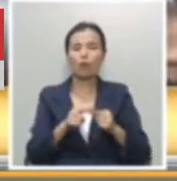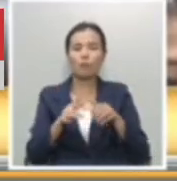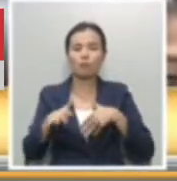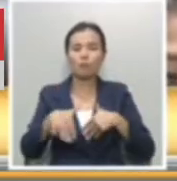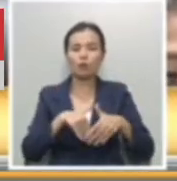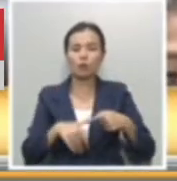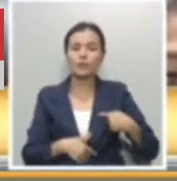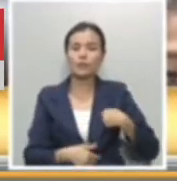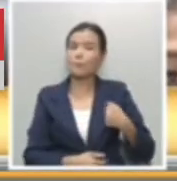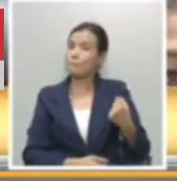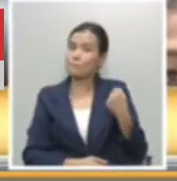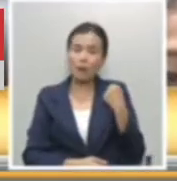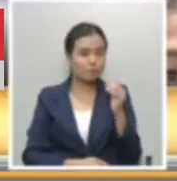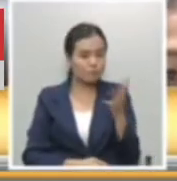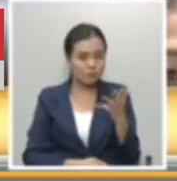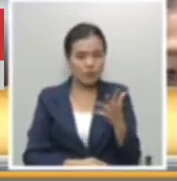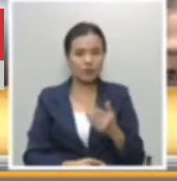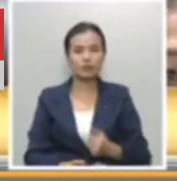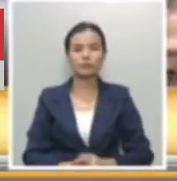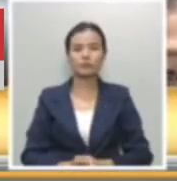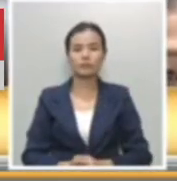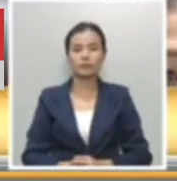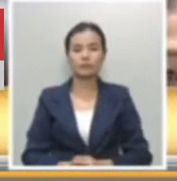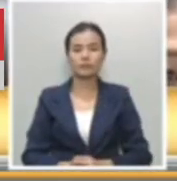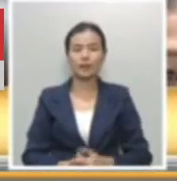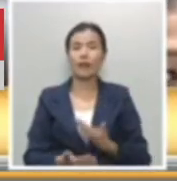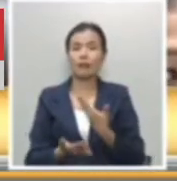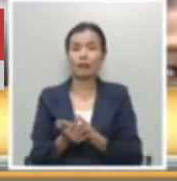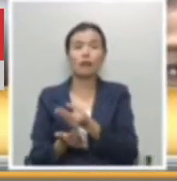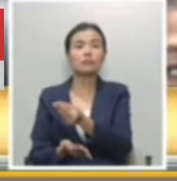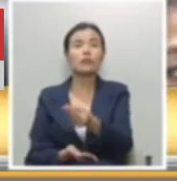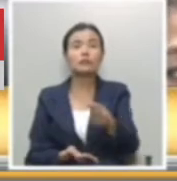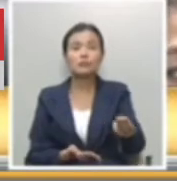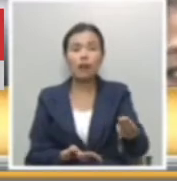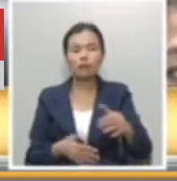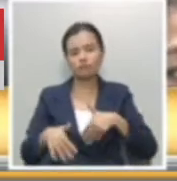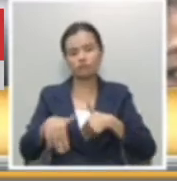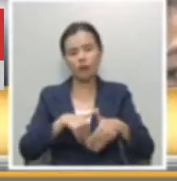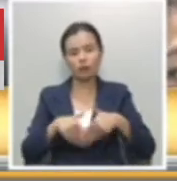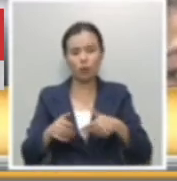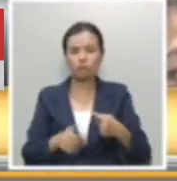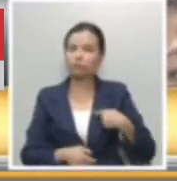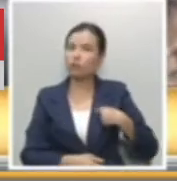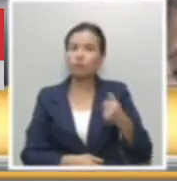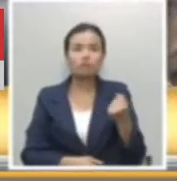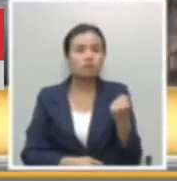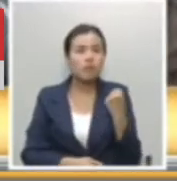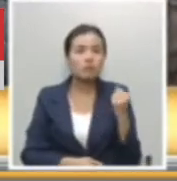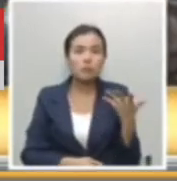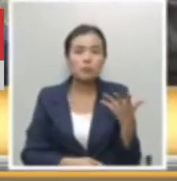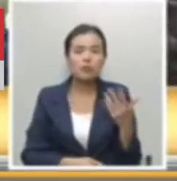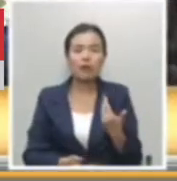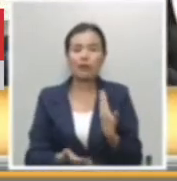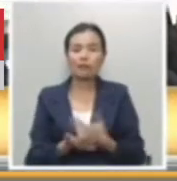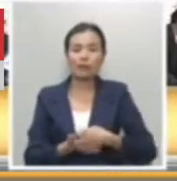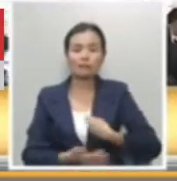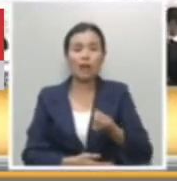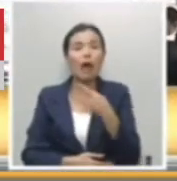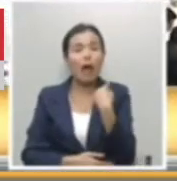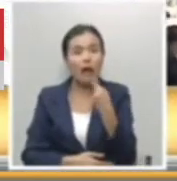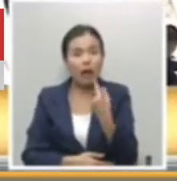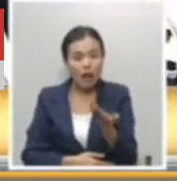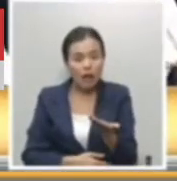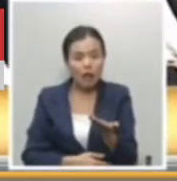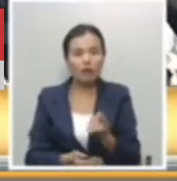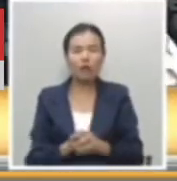ครับท่านเอาเงินไปแจกประชาชนขาดความเชื่อมั่นใครเขาจะใช้สตางค์ท่านประธาน